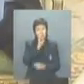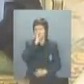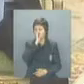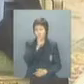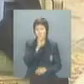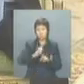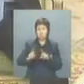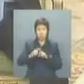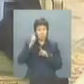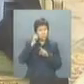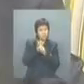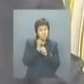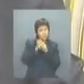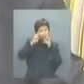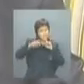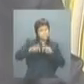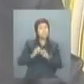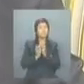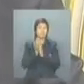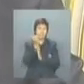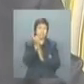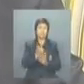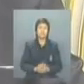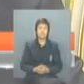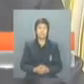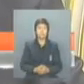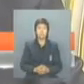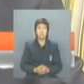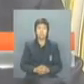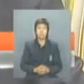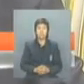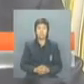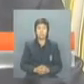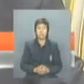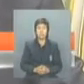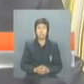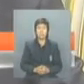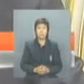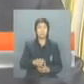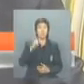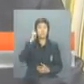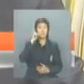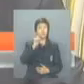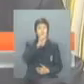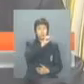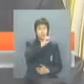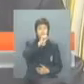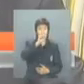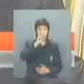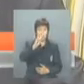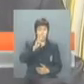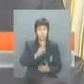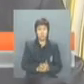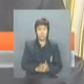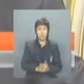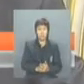ผู้แทนราษฎรค่ะ ก็ยังยืนยันนะครับว่าสวเนี่ยสมาชิกวุฒิสภาของเ